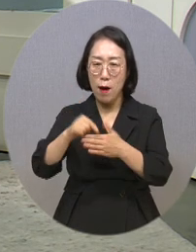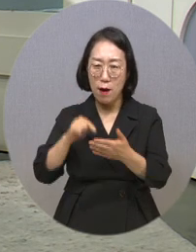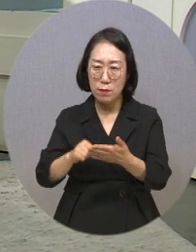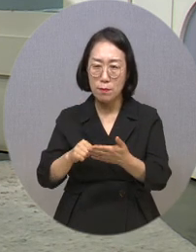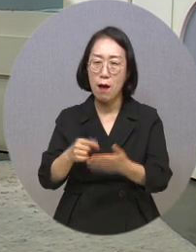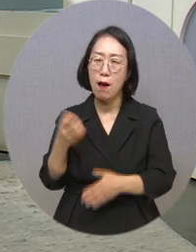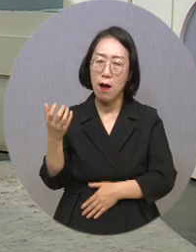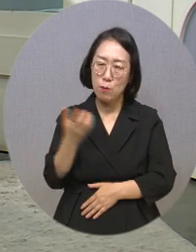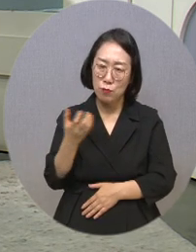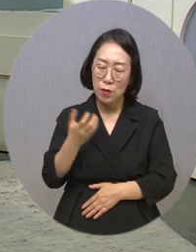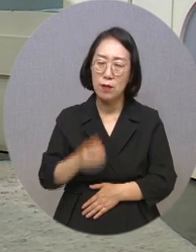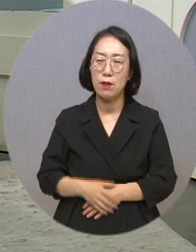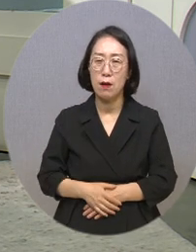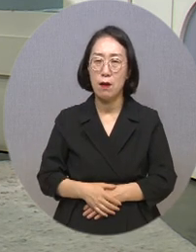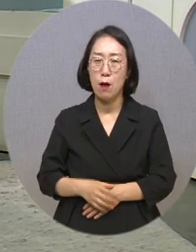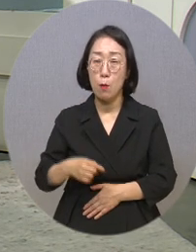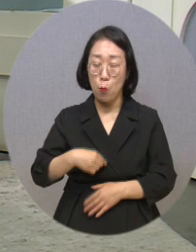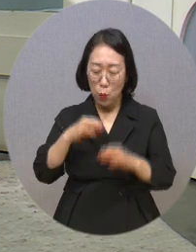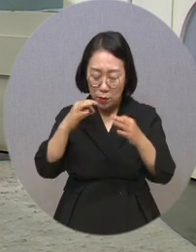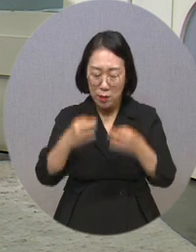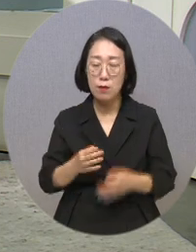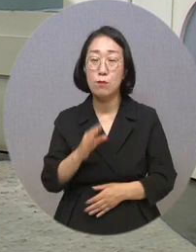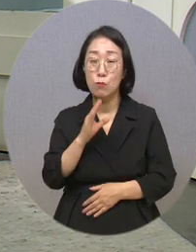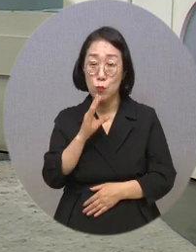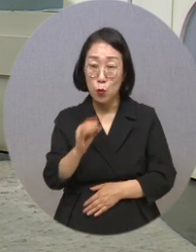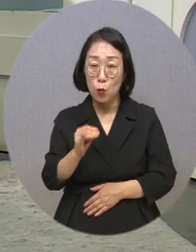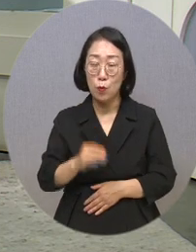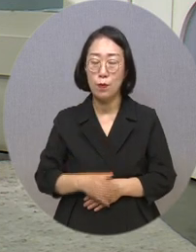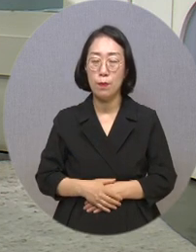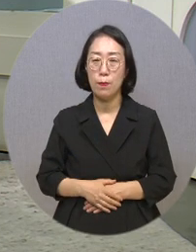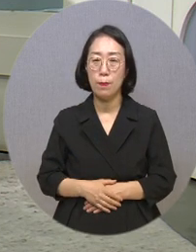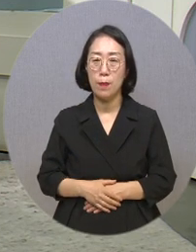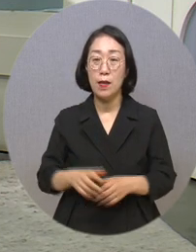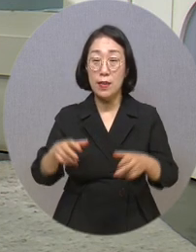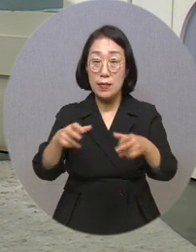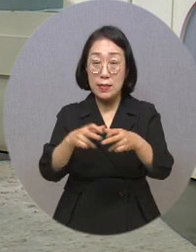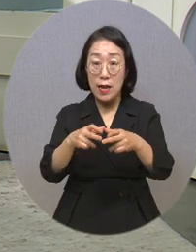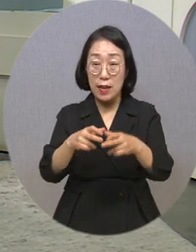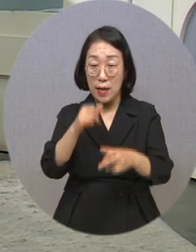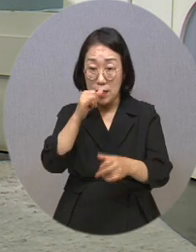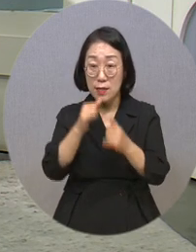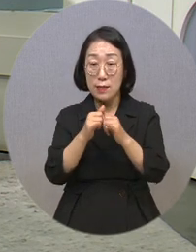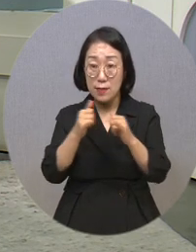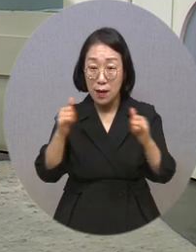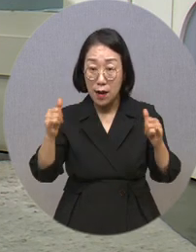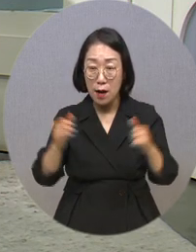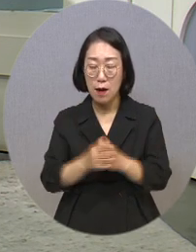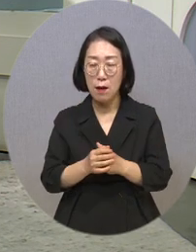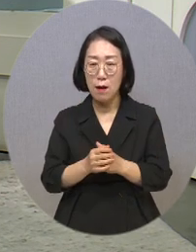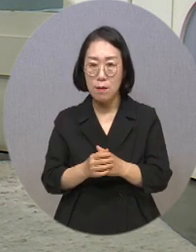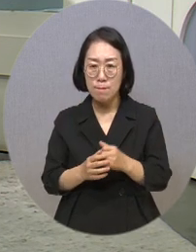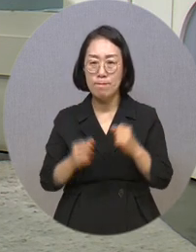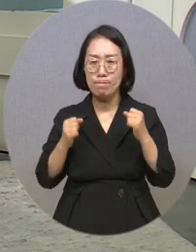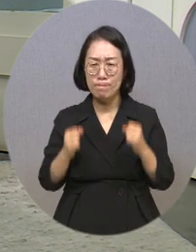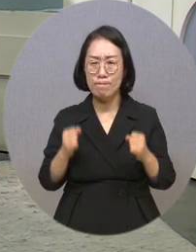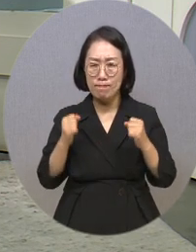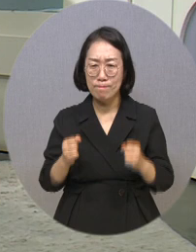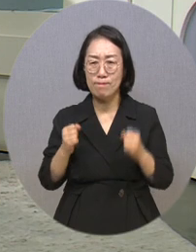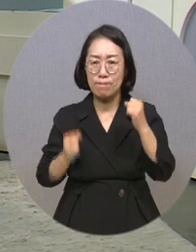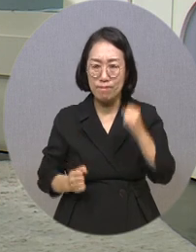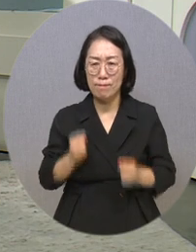됐겠다. 뭐 본인은 말할 것도 없고 그 장애를 가진 사람이 마라톤을 한다는 그